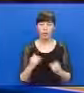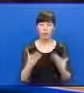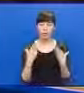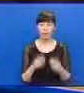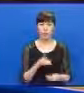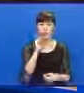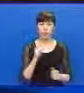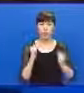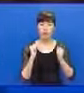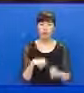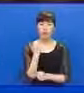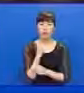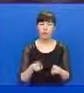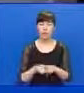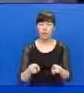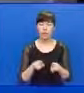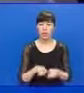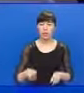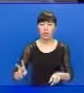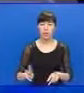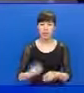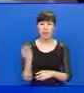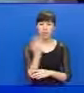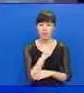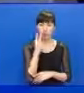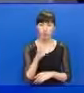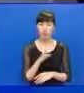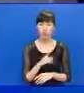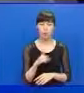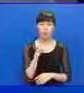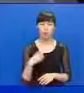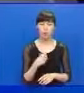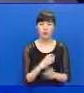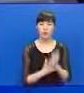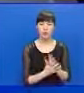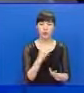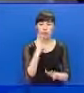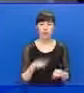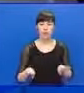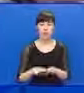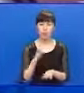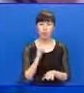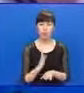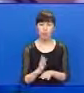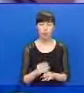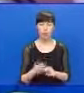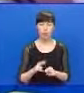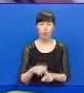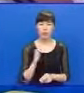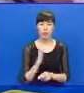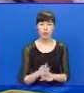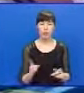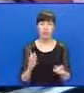жас спортшылардың жетістігін насихаттаған деректі фильм көрсетілді. Жастар өз қатарына қарап теңесетіні белгілі. Сондықтан да алдағы